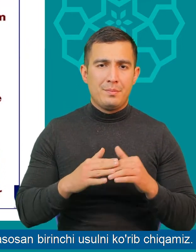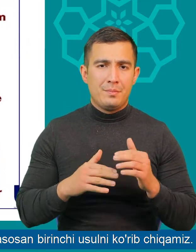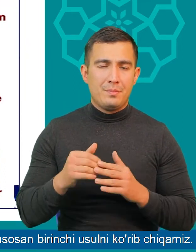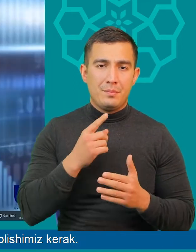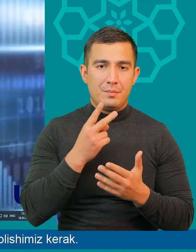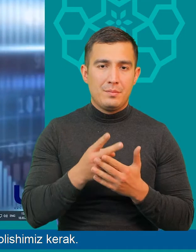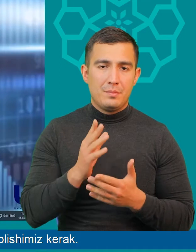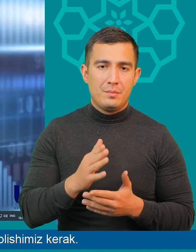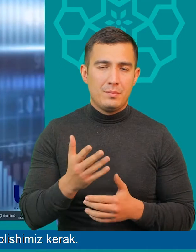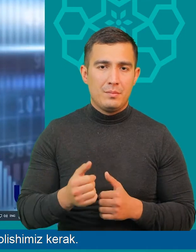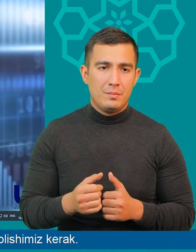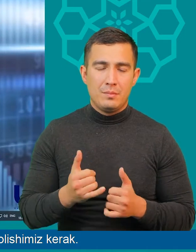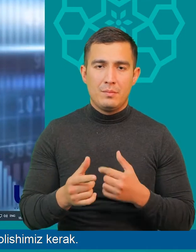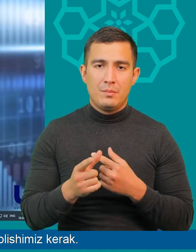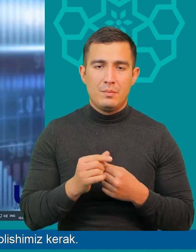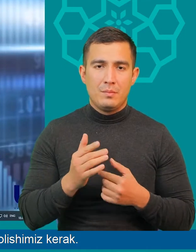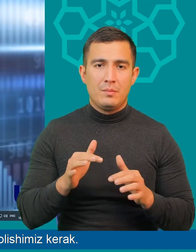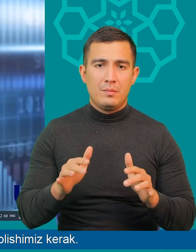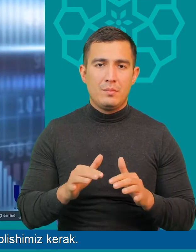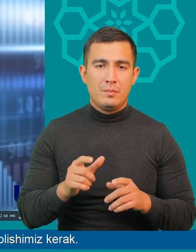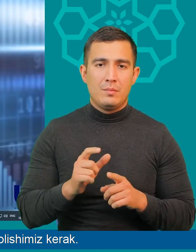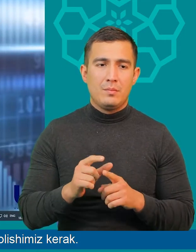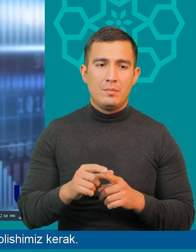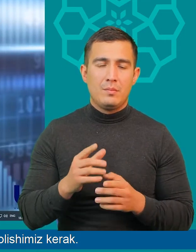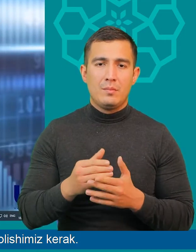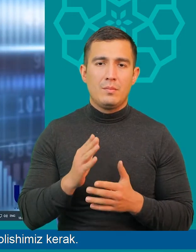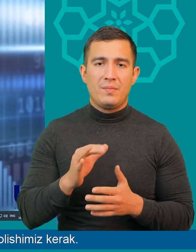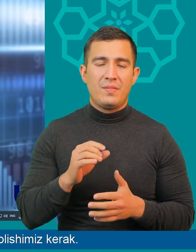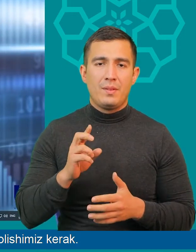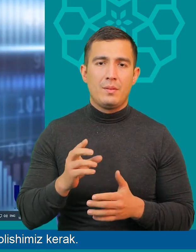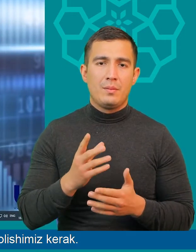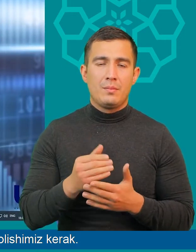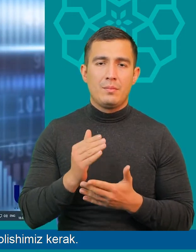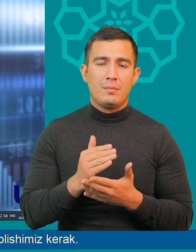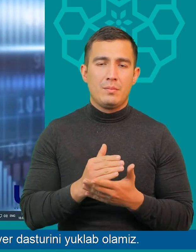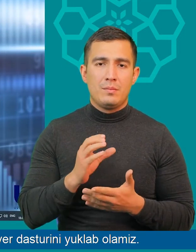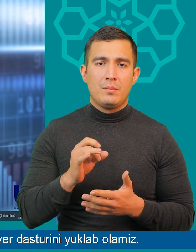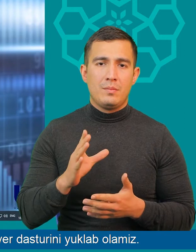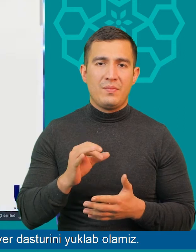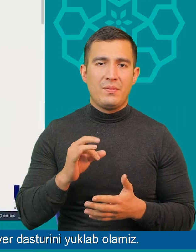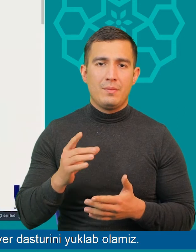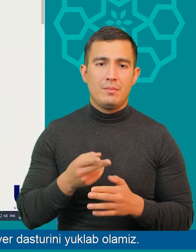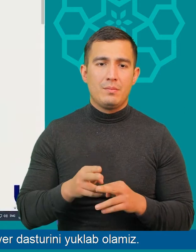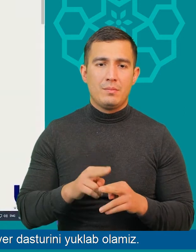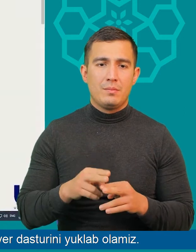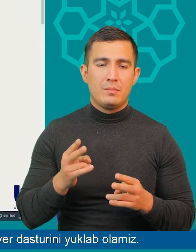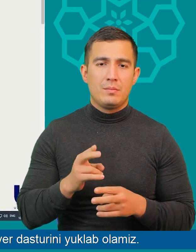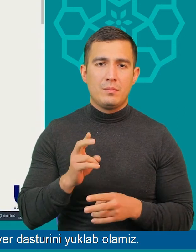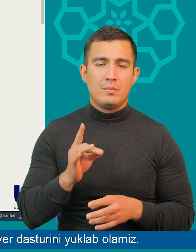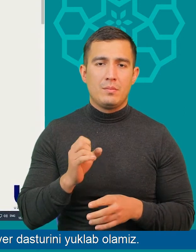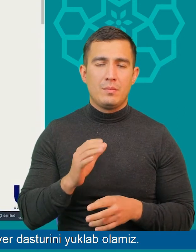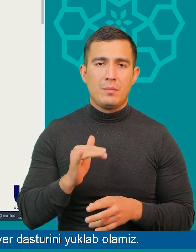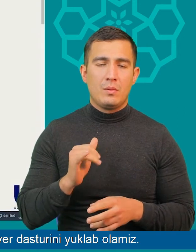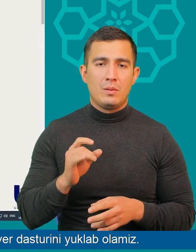ko'rib chiqamiz. Buning uchun kompyuterimizga web serverini o'rnatib olishimiz kerak. Brauzerimizni ishga